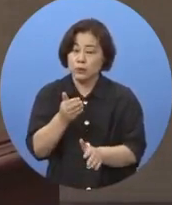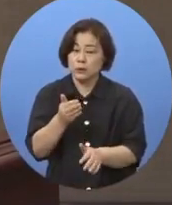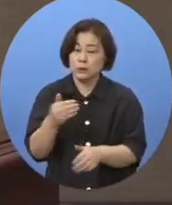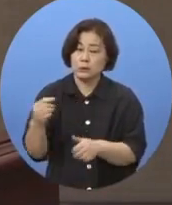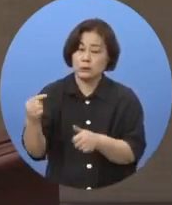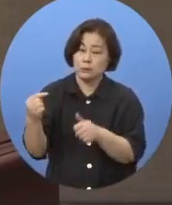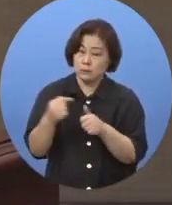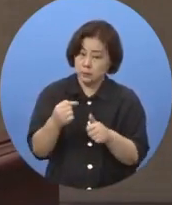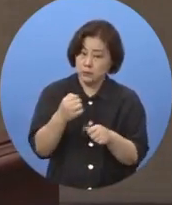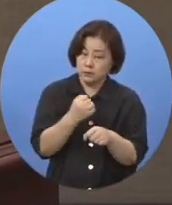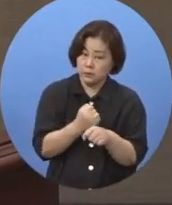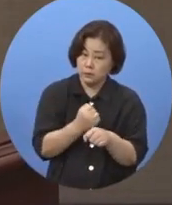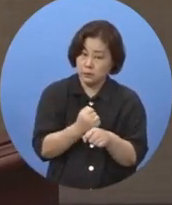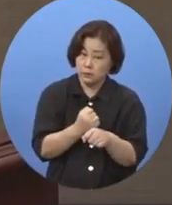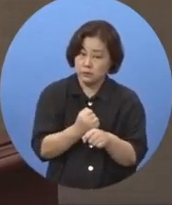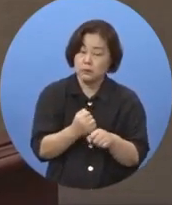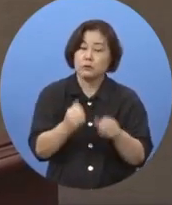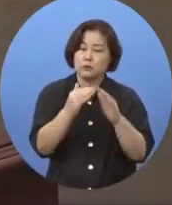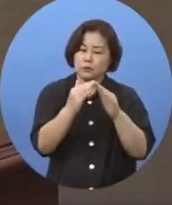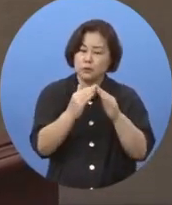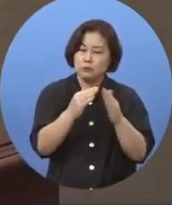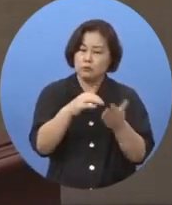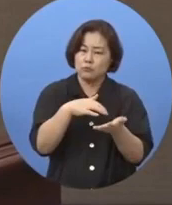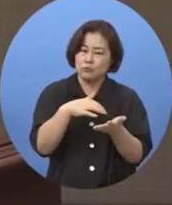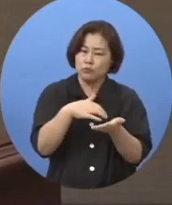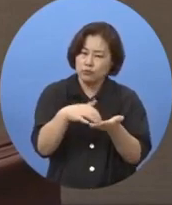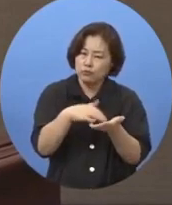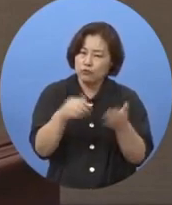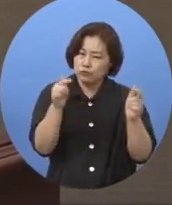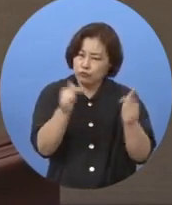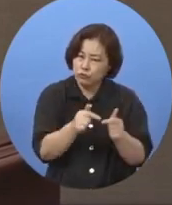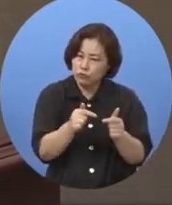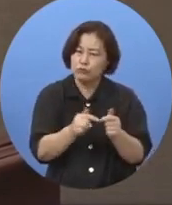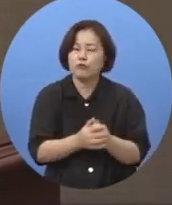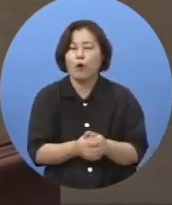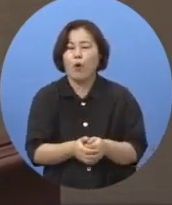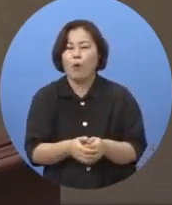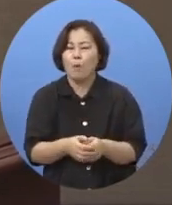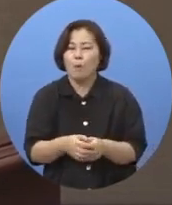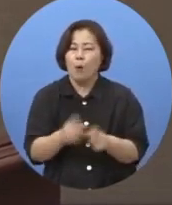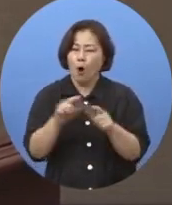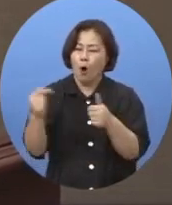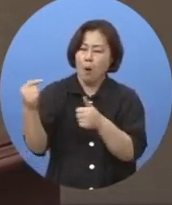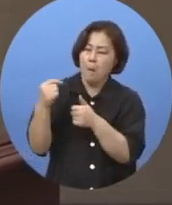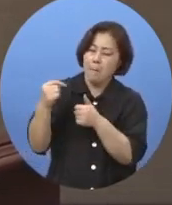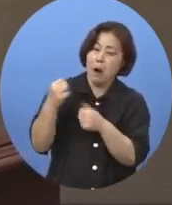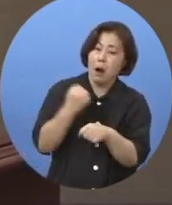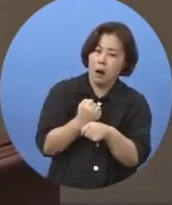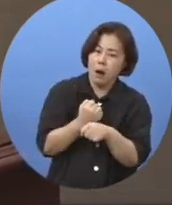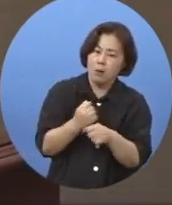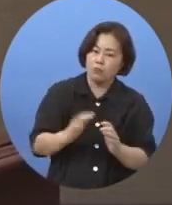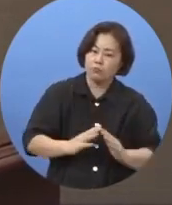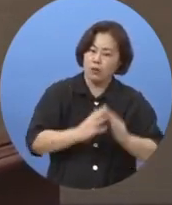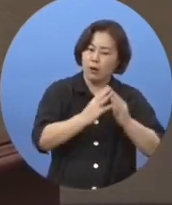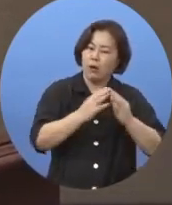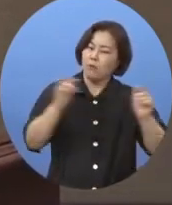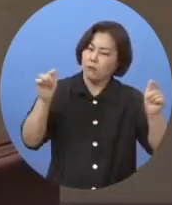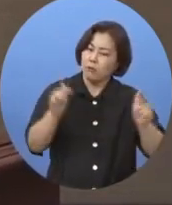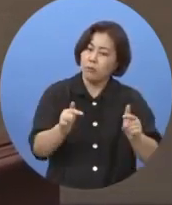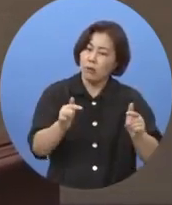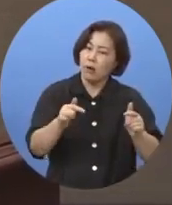및 세대수 조적 변경으로 공사 착공이 지연되었고 지난해 6월부터